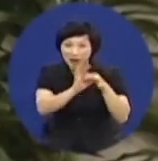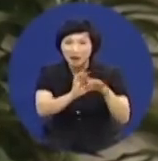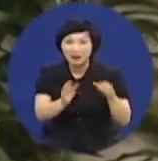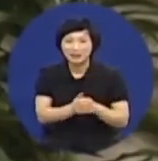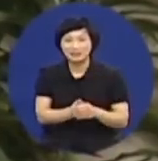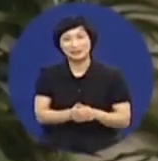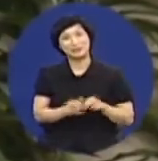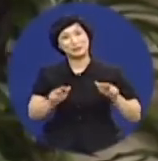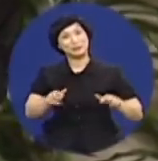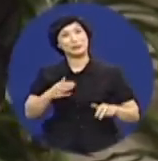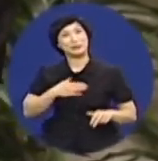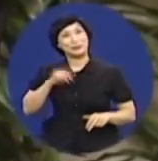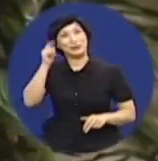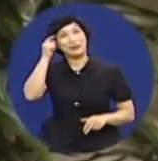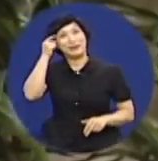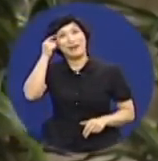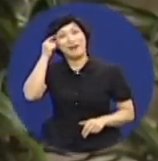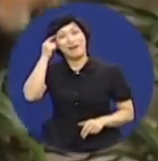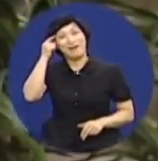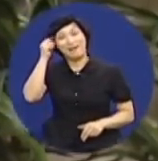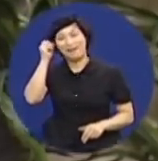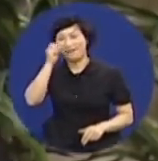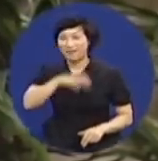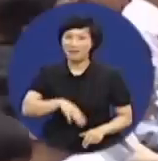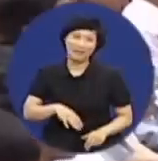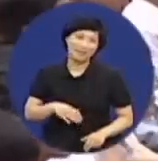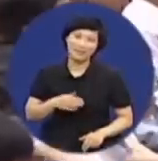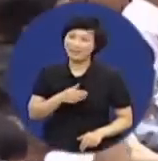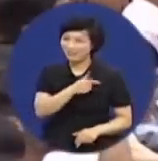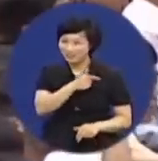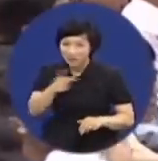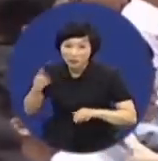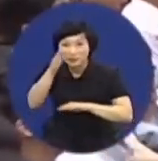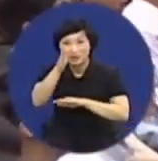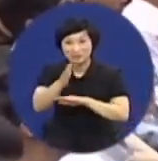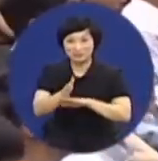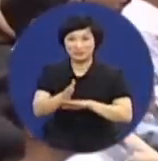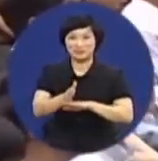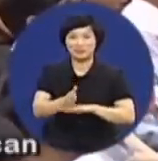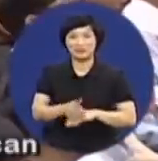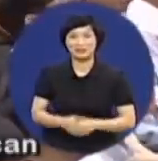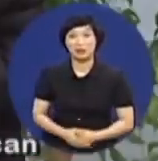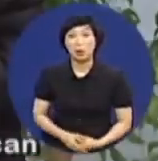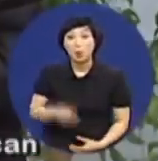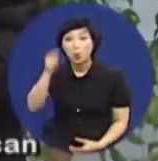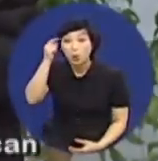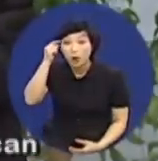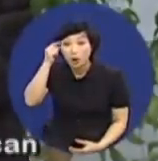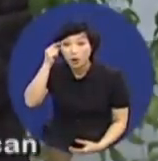方、今考えたら本当に感謝するばっかりです。